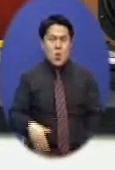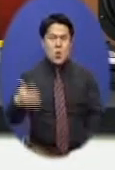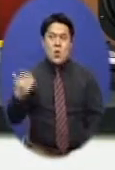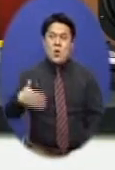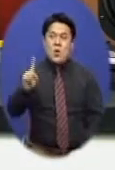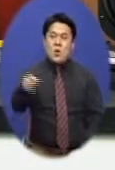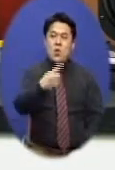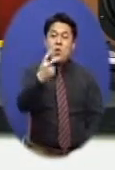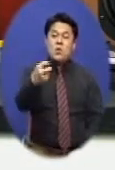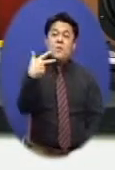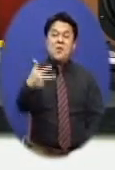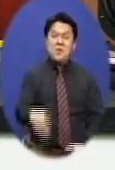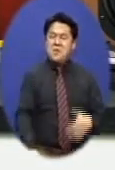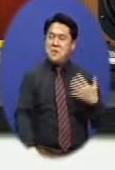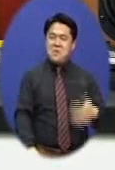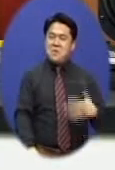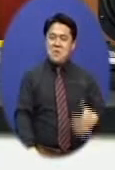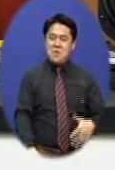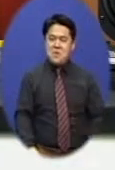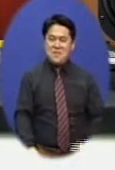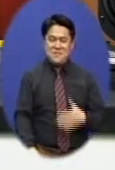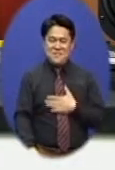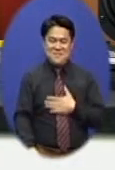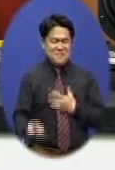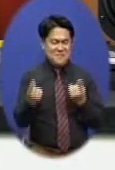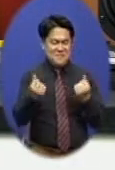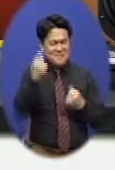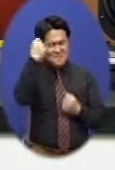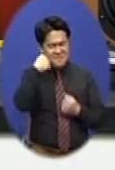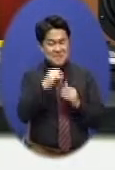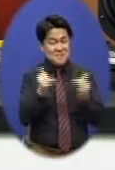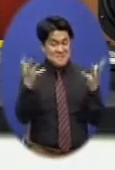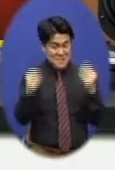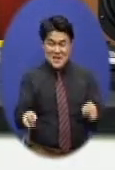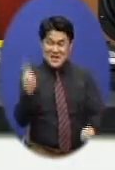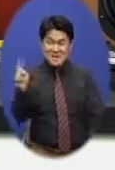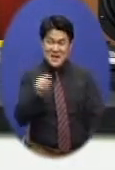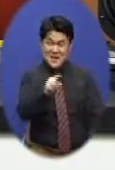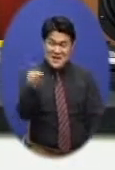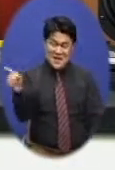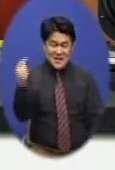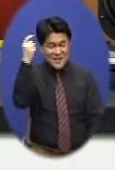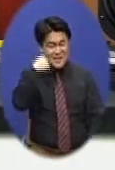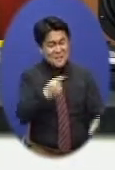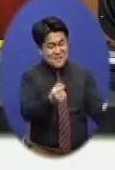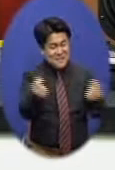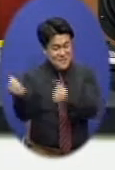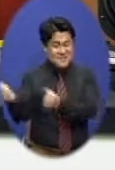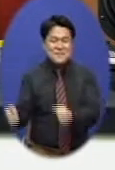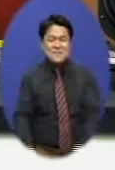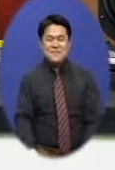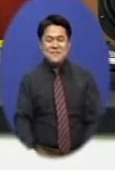네. 127표. 아, 예. 역시 저와 이렇게 비슷하게 그러니까. 느끼셨던 네, 분들이 많으셨나 봐요. 네. 감각은 틀린가 봐요.